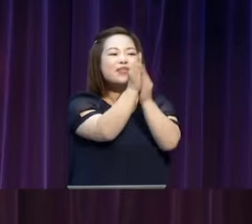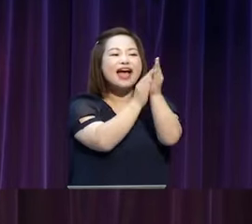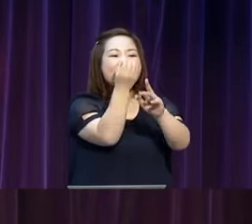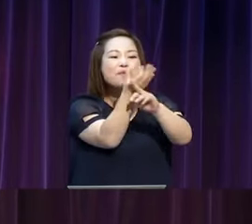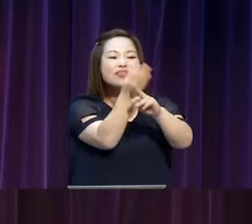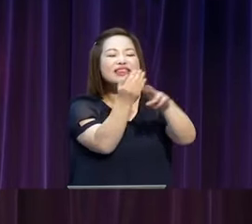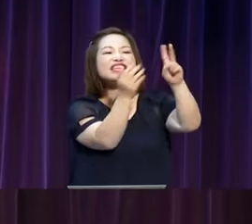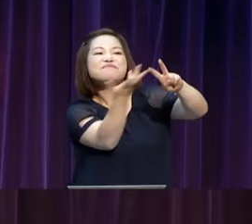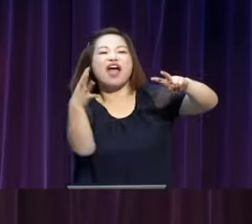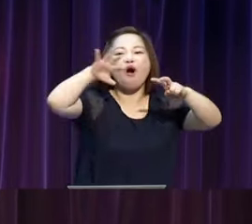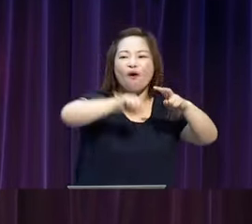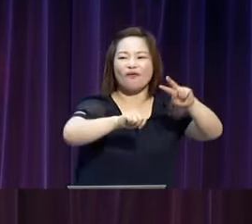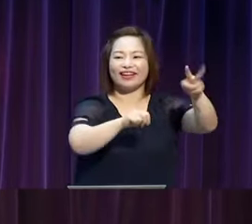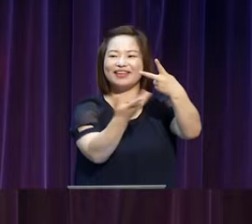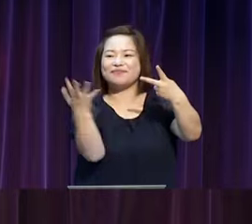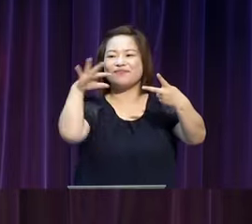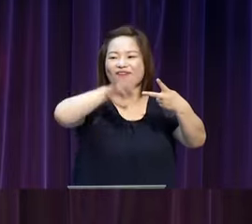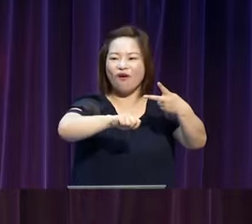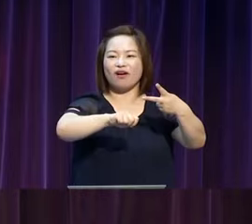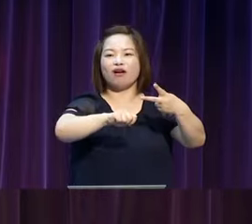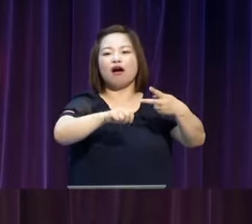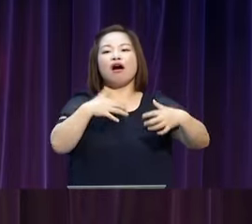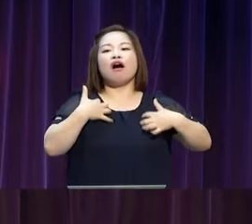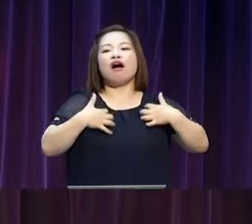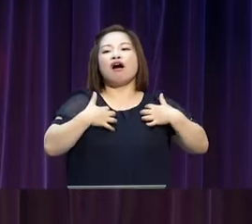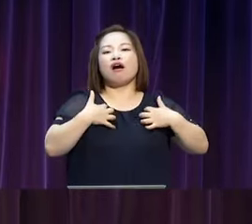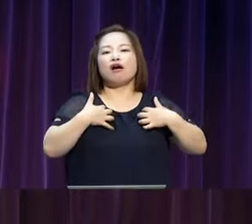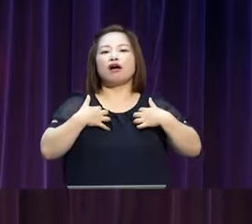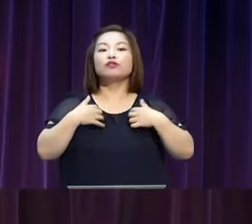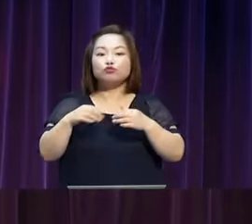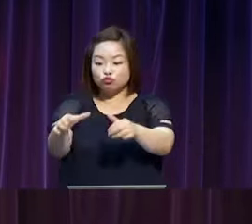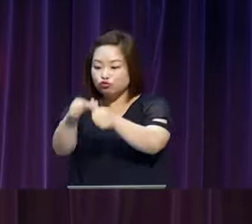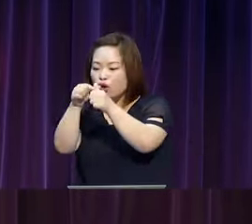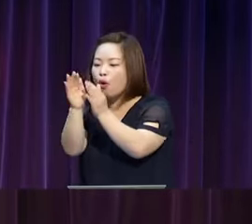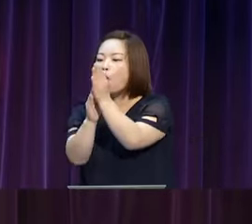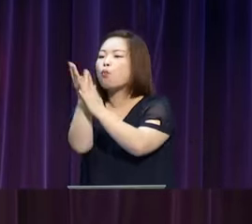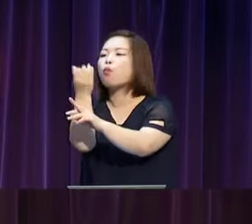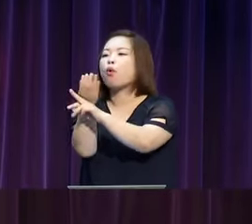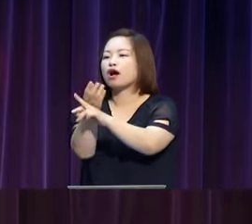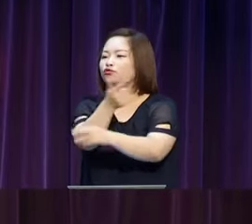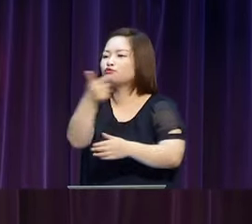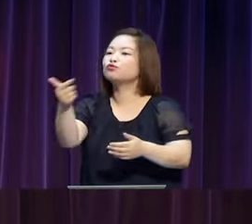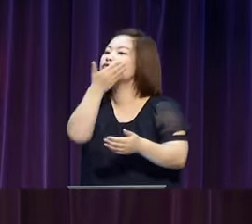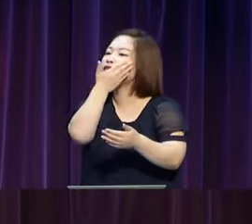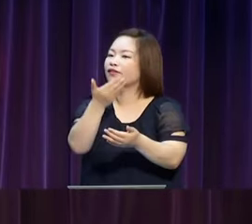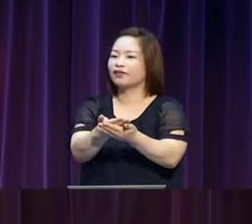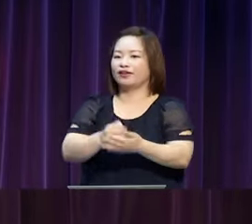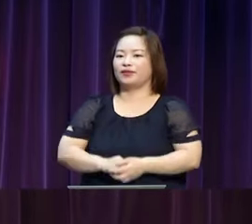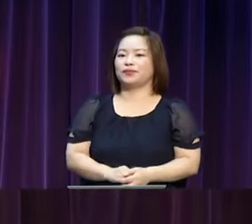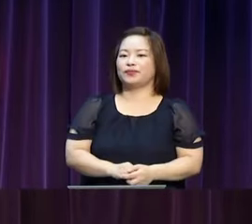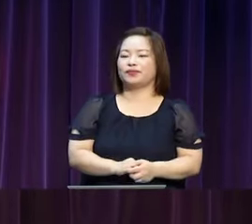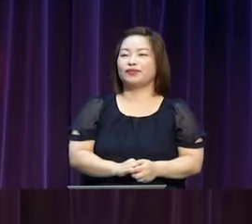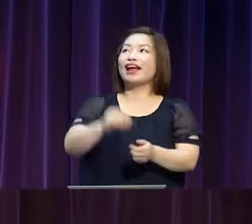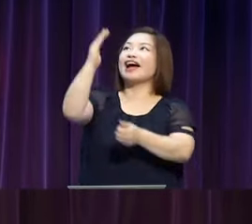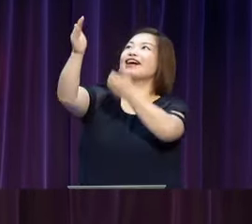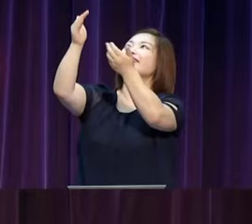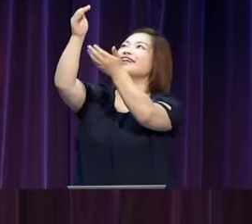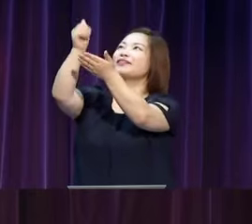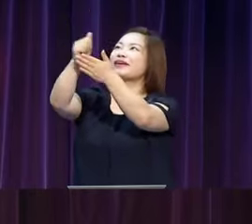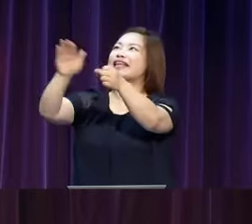있어. 구원이 그런 거예요. 하나님이 나를 사랑하신 그 사랑이 내 마음속에 있어요.